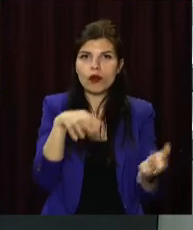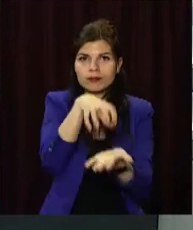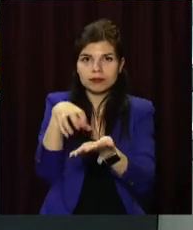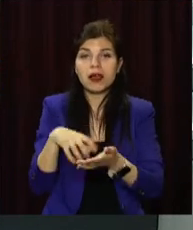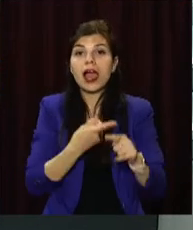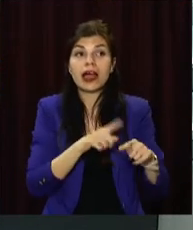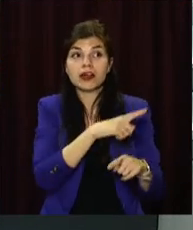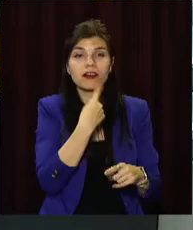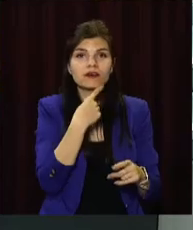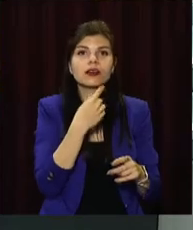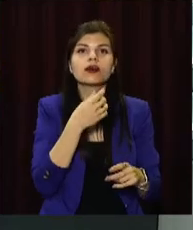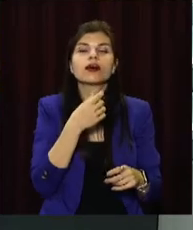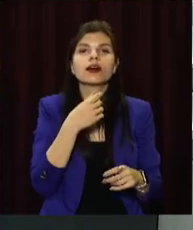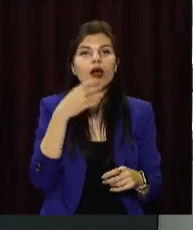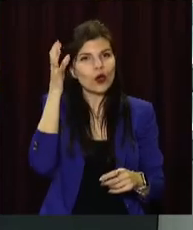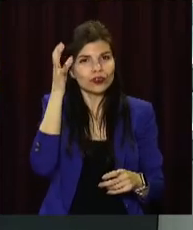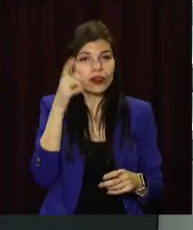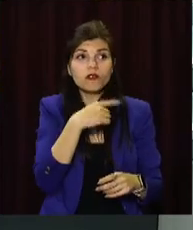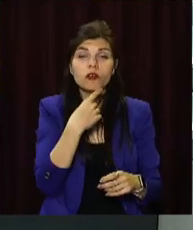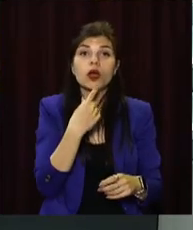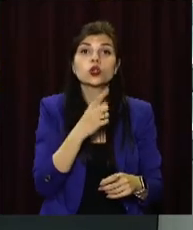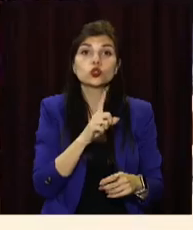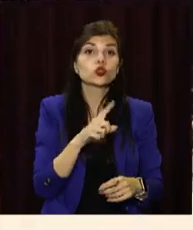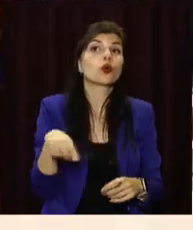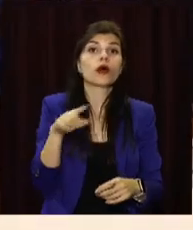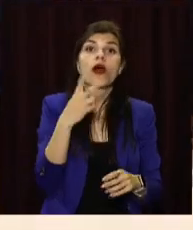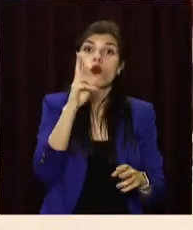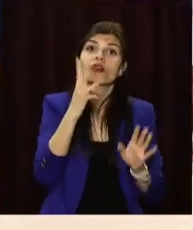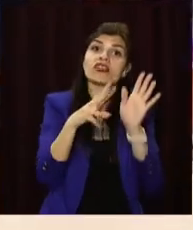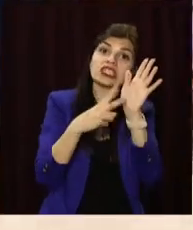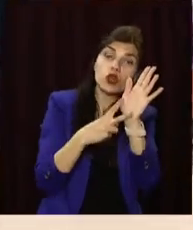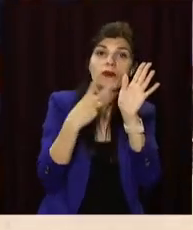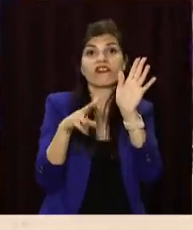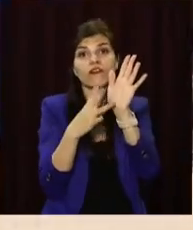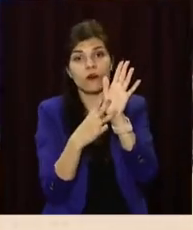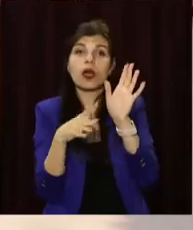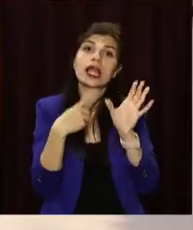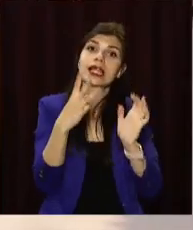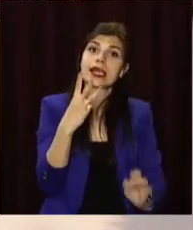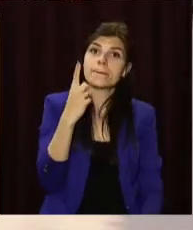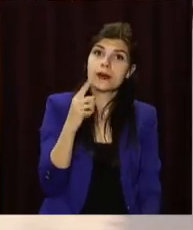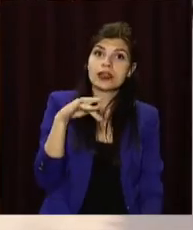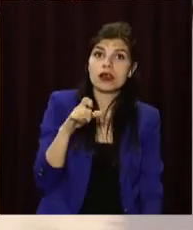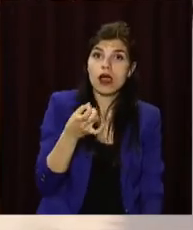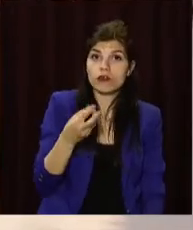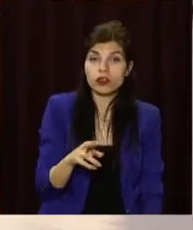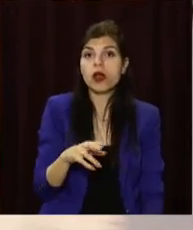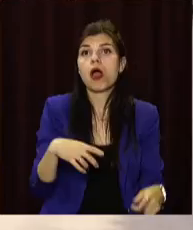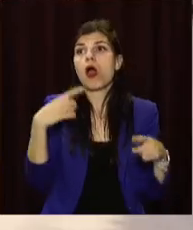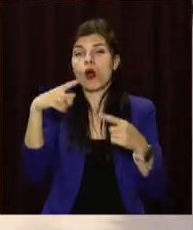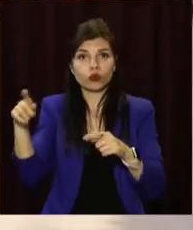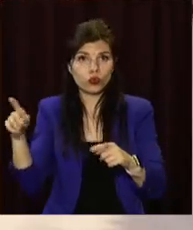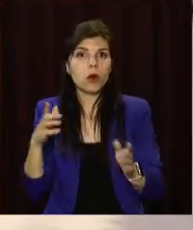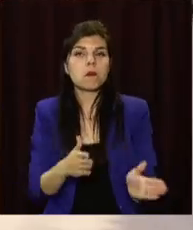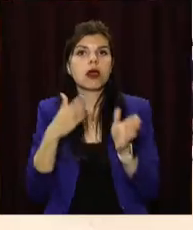освіти та науки. У одних школах останні дзвоники пролунають 27, 28 чи 31 травня, в інших же